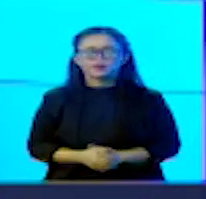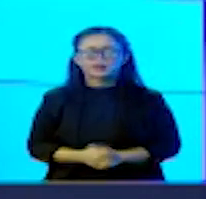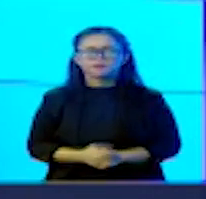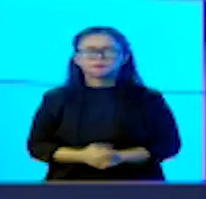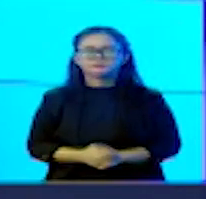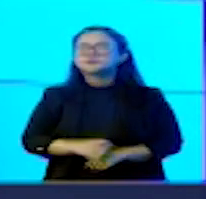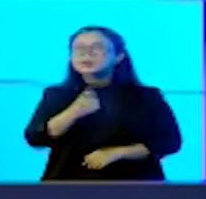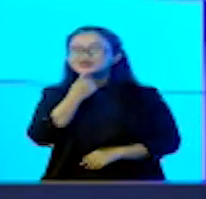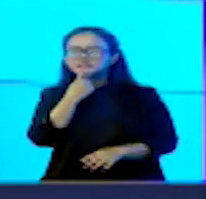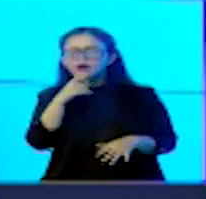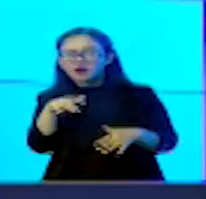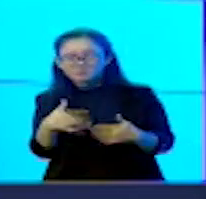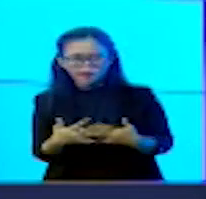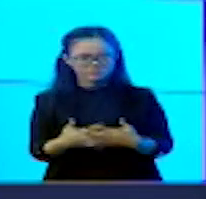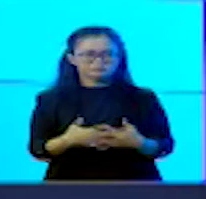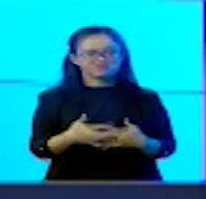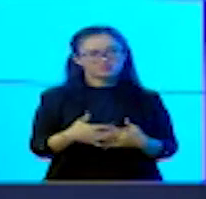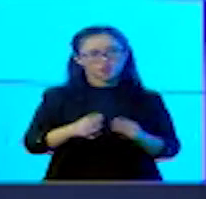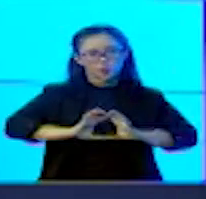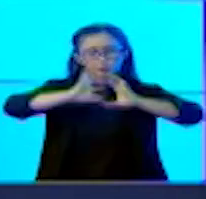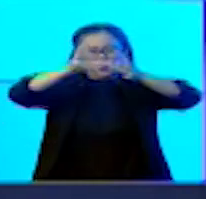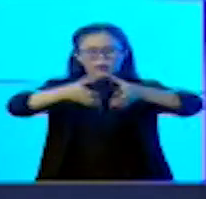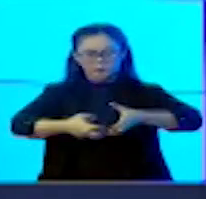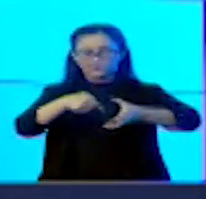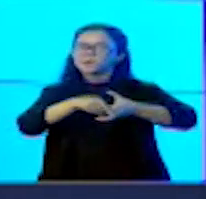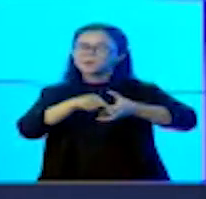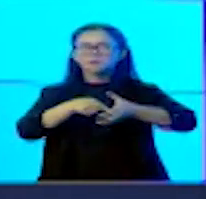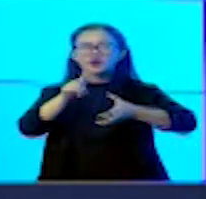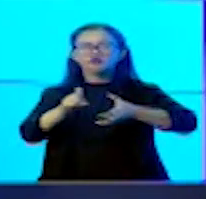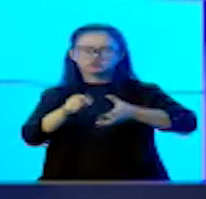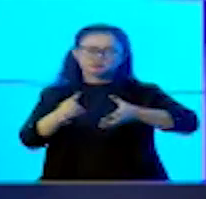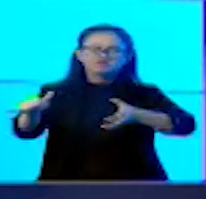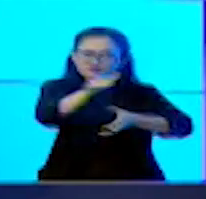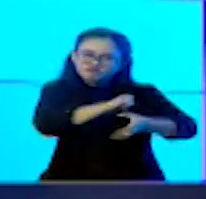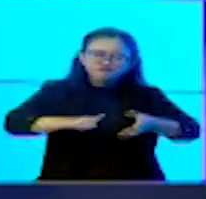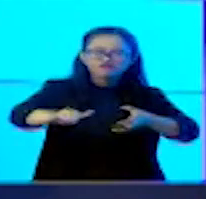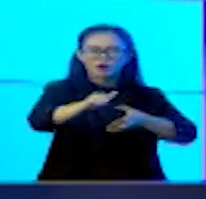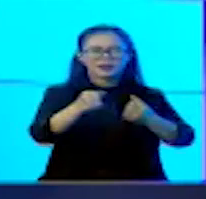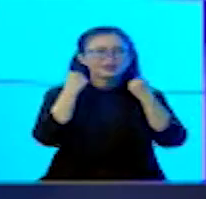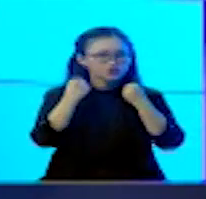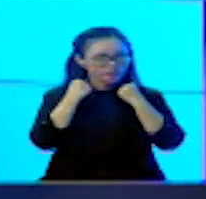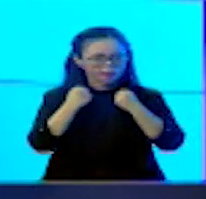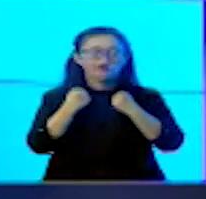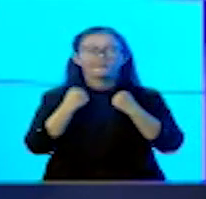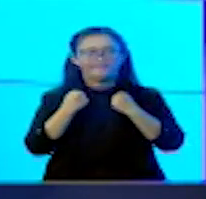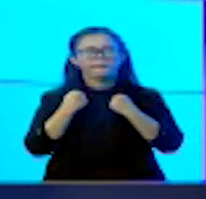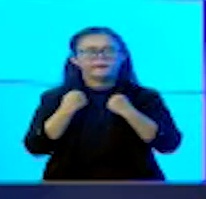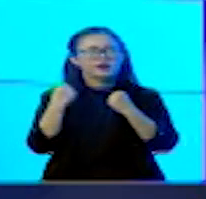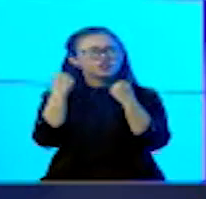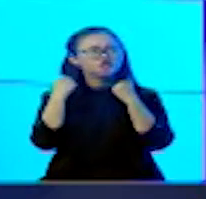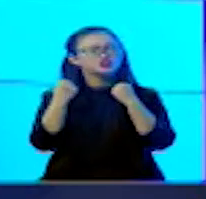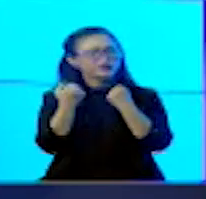kelola ketahanan kesehatan dunia harus lebih diperkuat ketahanan kesehatan dunia yang